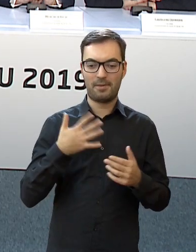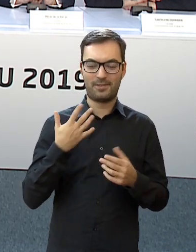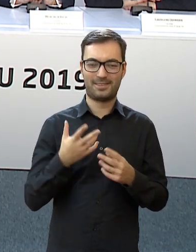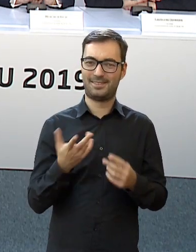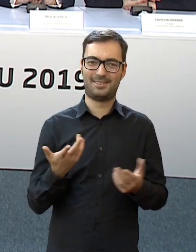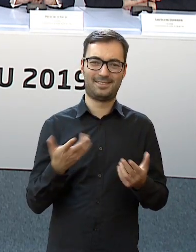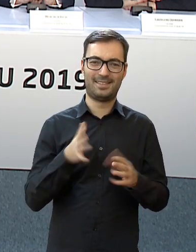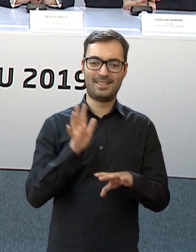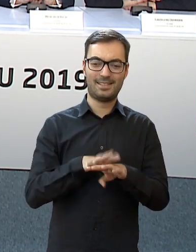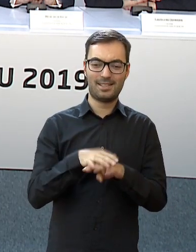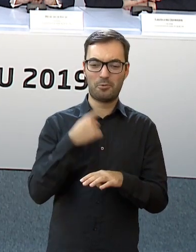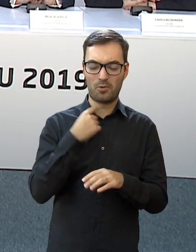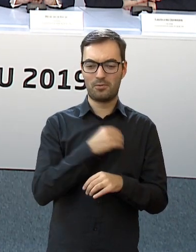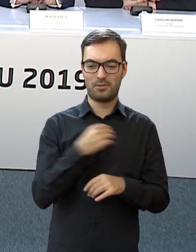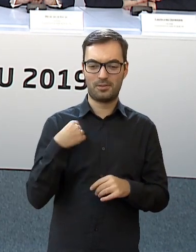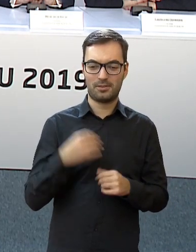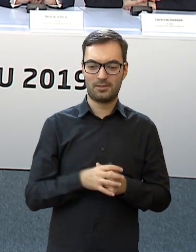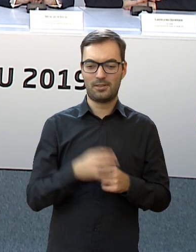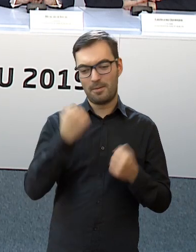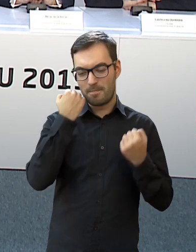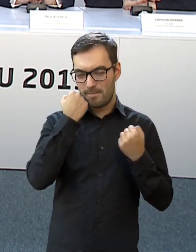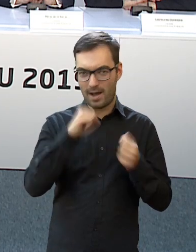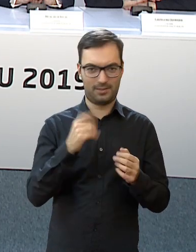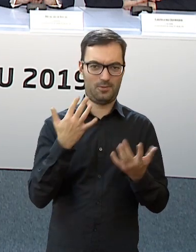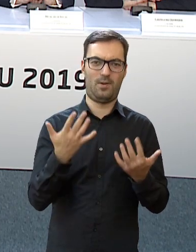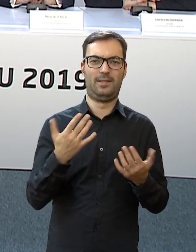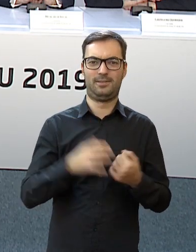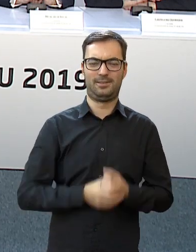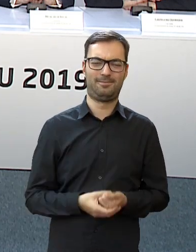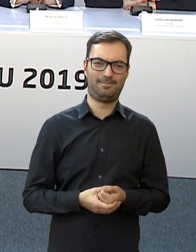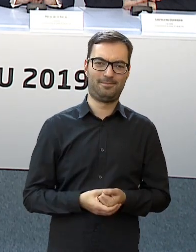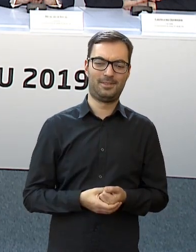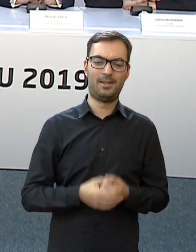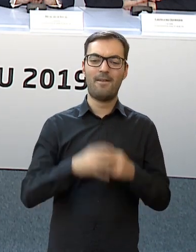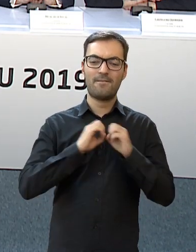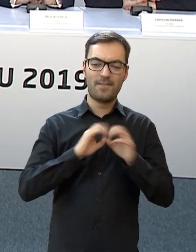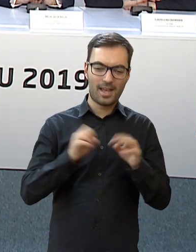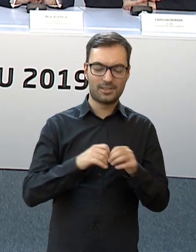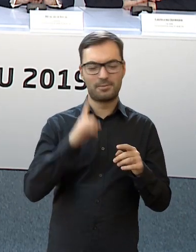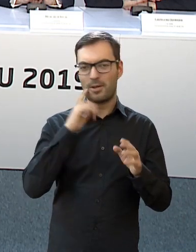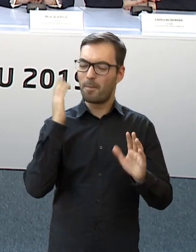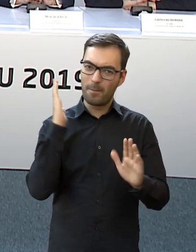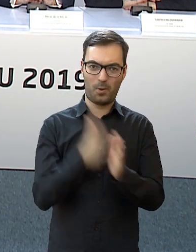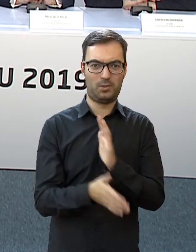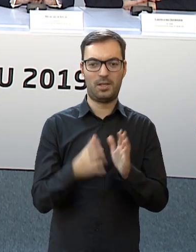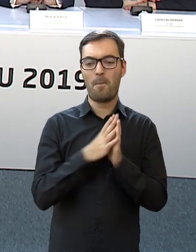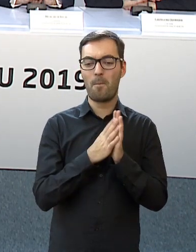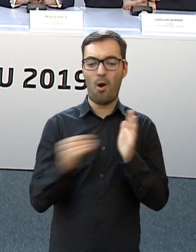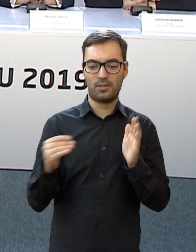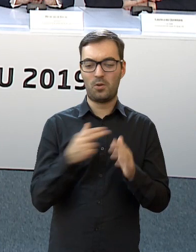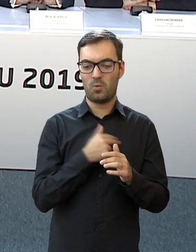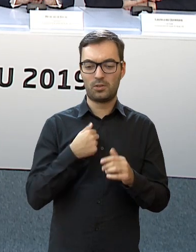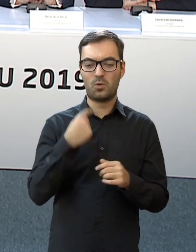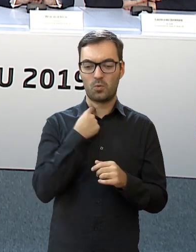system głosowania w Polsce już jest bardzo prosty. Pouczenia są bardzo proste. Ten model, który u nas jest w